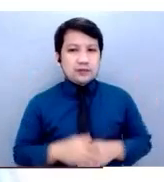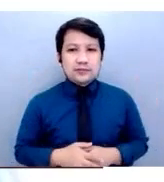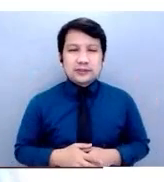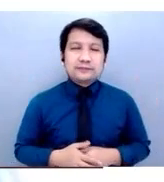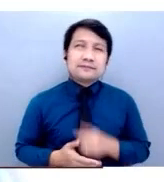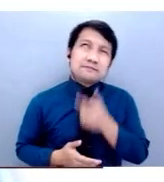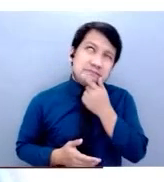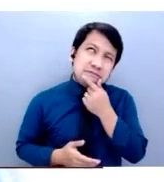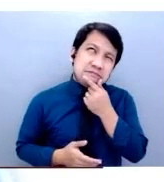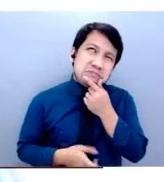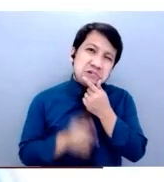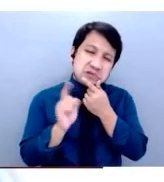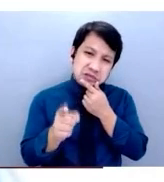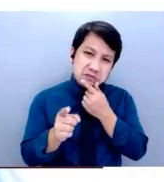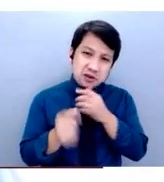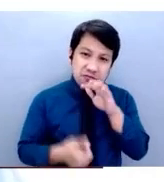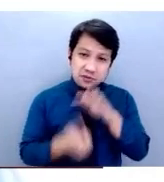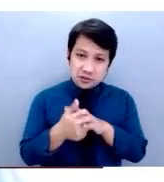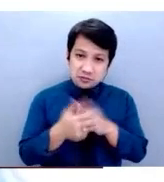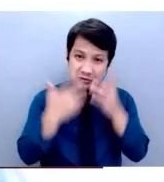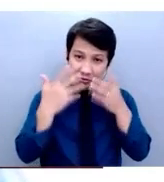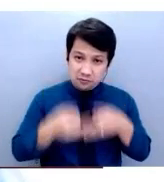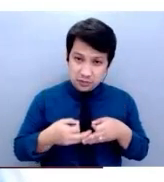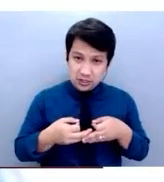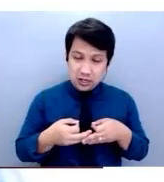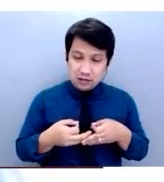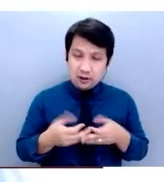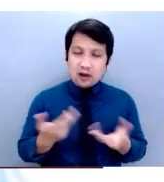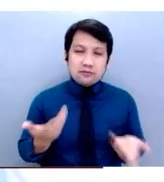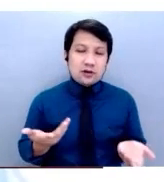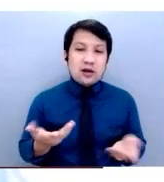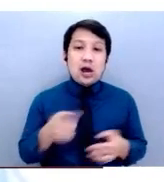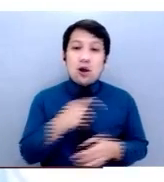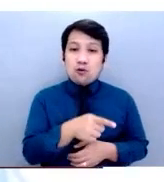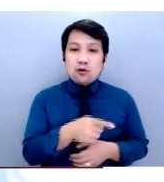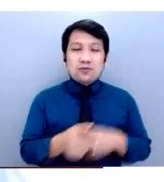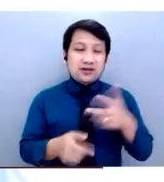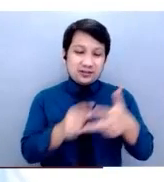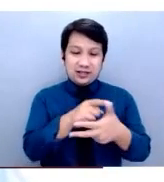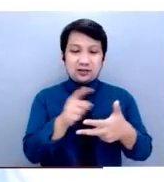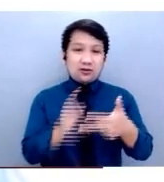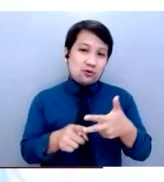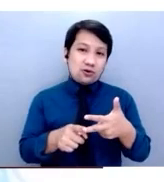kung talagang lumabas na yung desisyon. Dahil ang desisyon, tatlo po ang